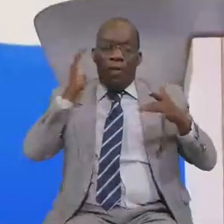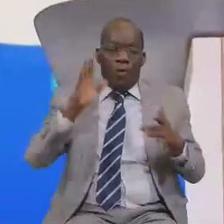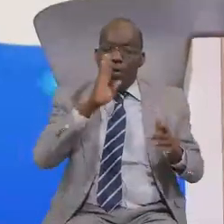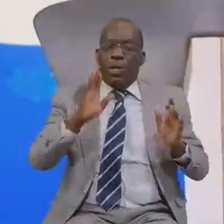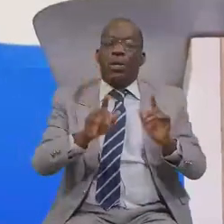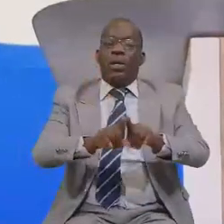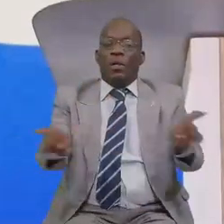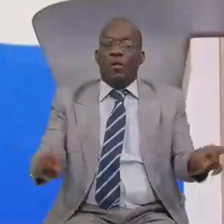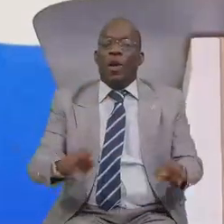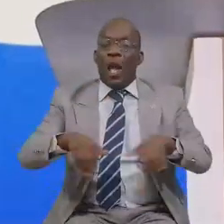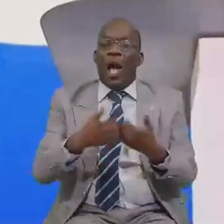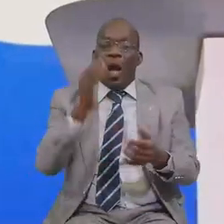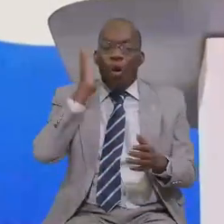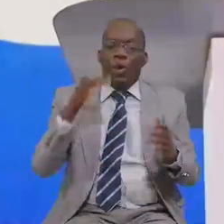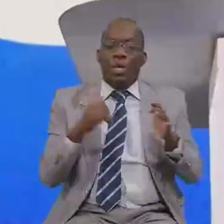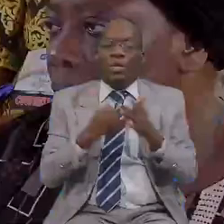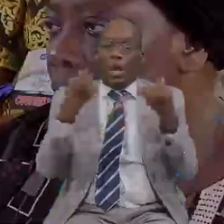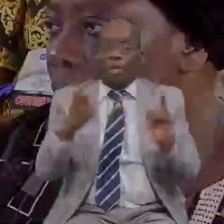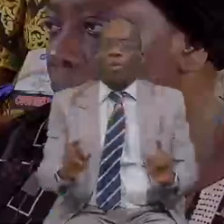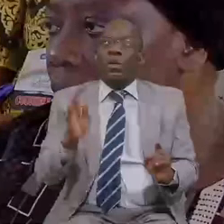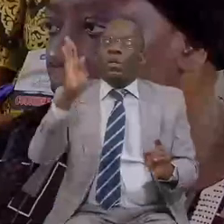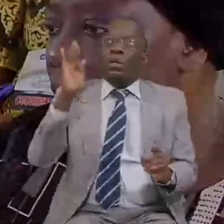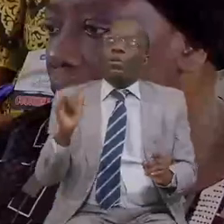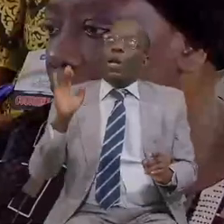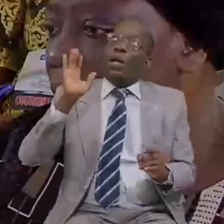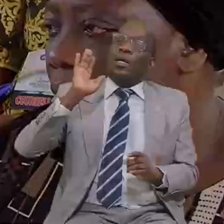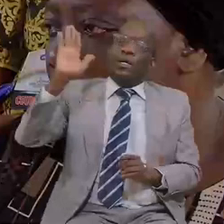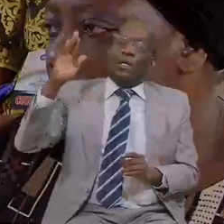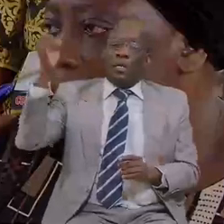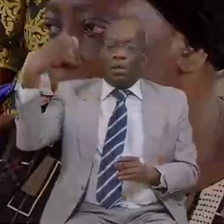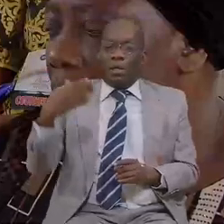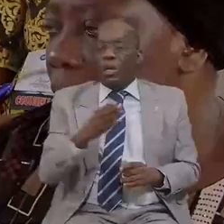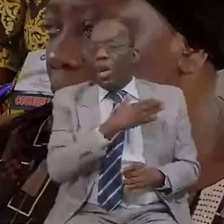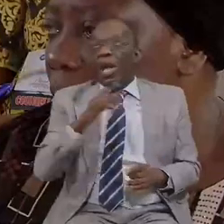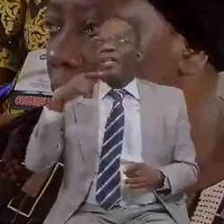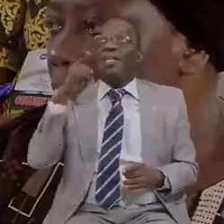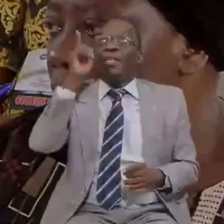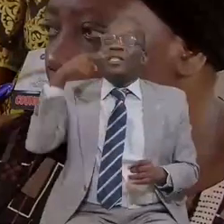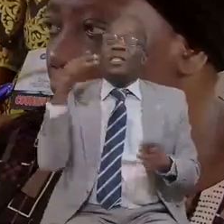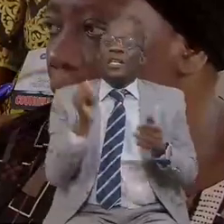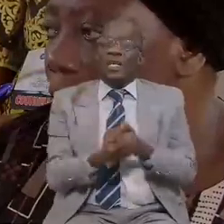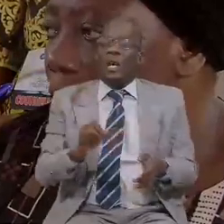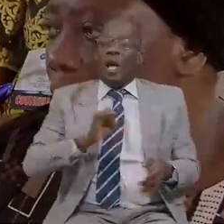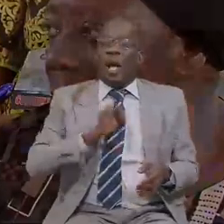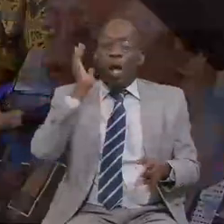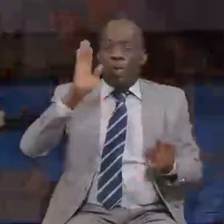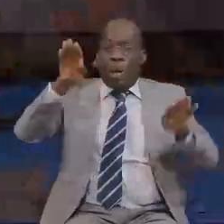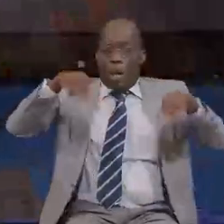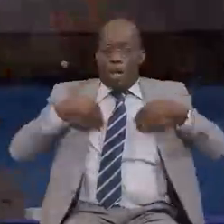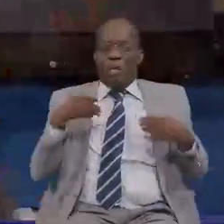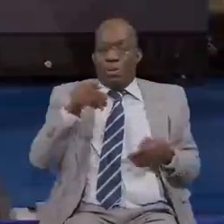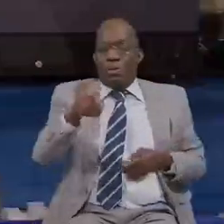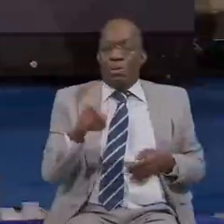se passe? Par sa grâce. Et il dit, et je vous accueillerai. Il dit,